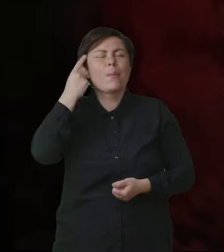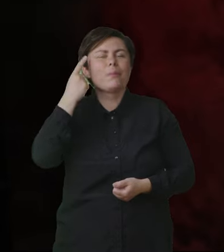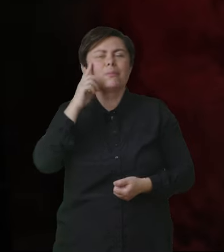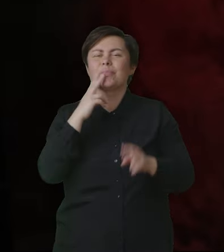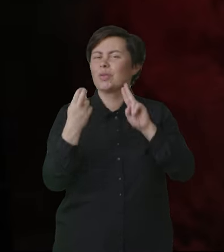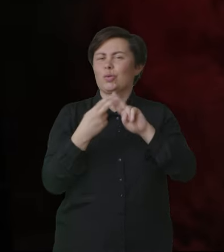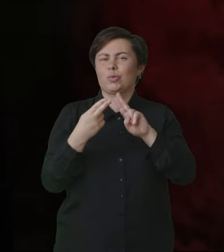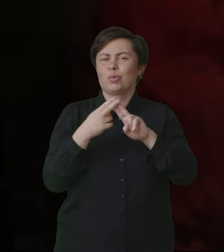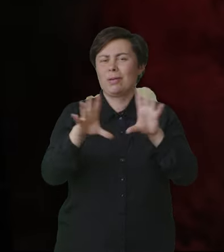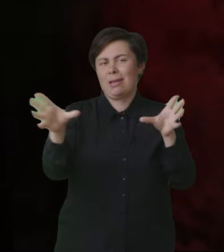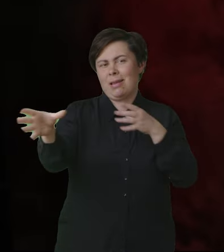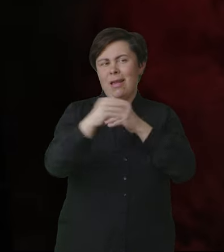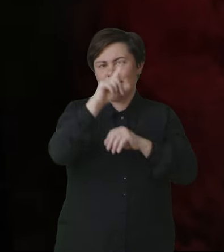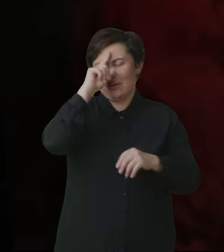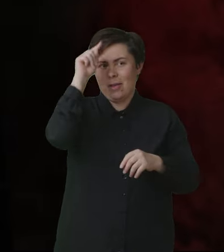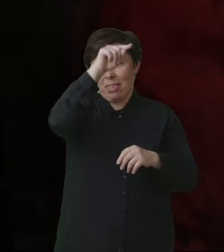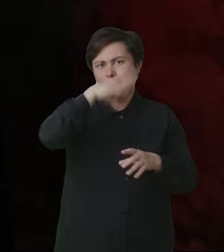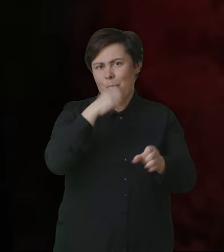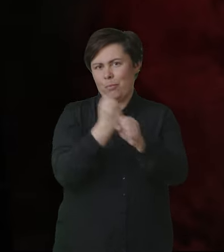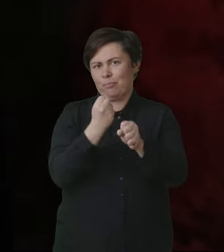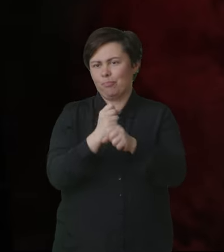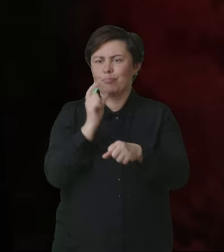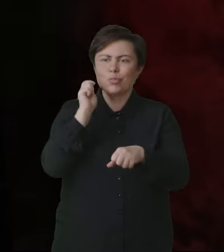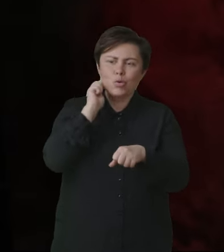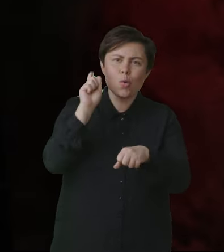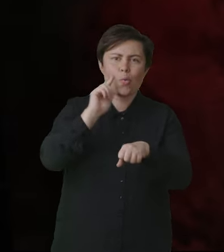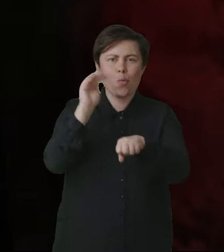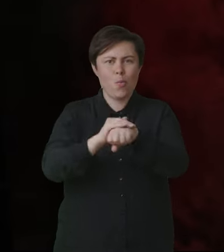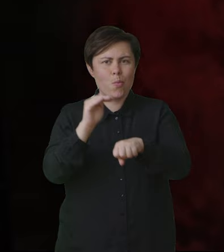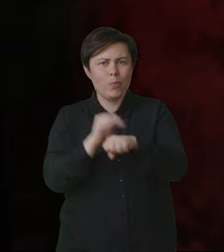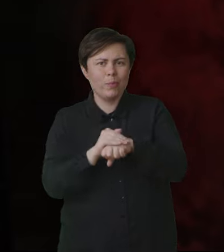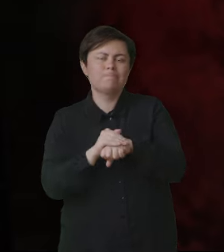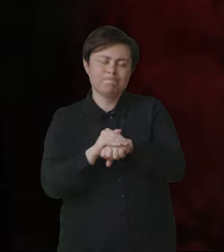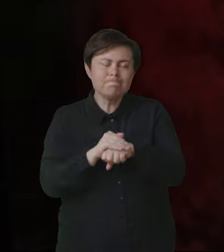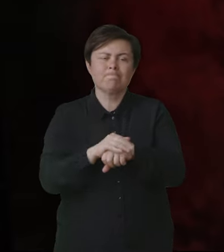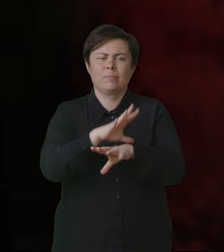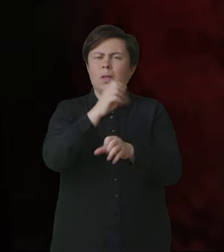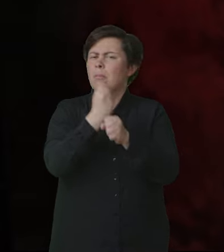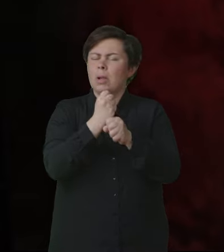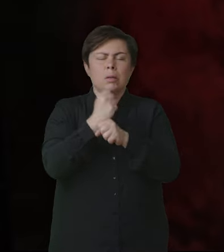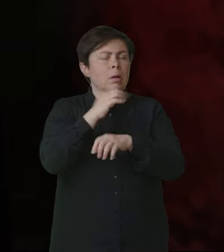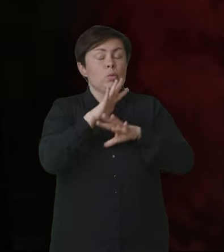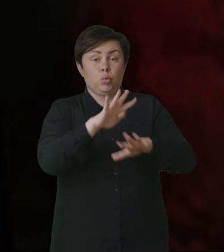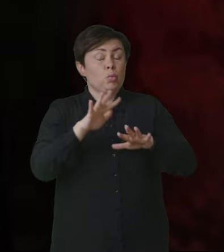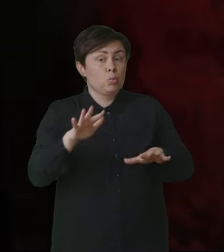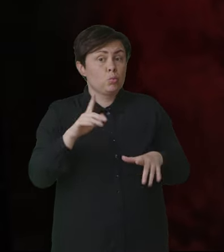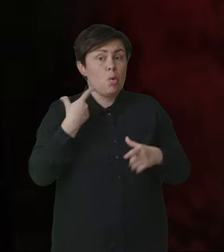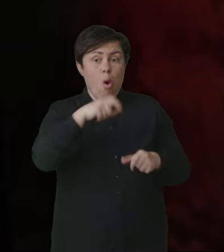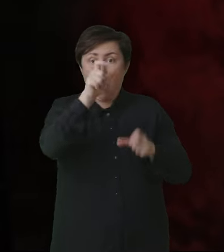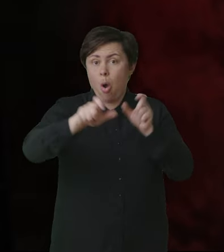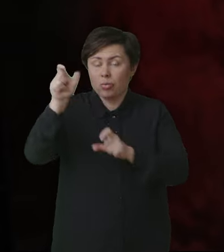kontakt z ludźmi, którzy tam pracowali, koleżanki, koledzy, bo pracowało bardzo dużo osób